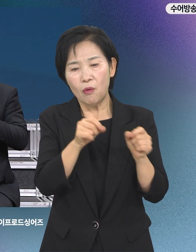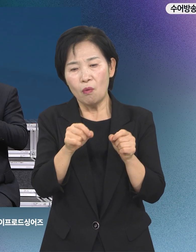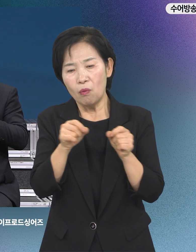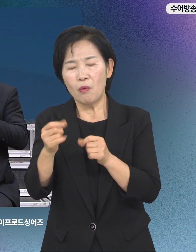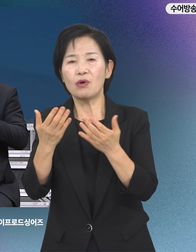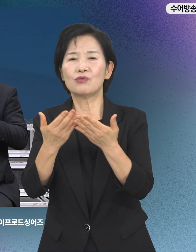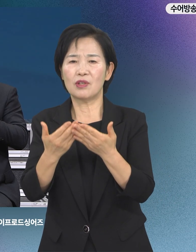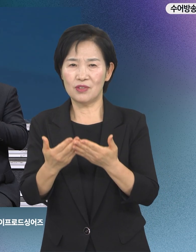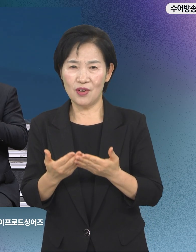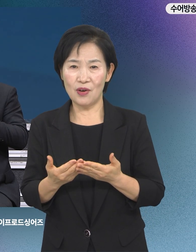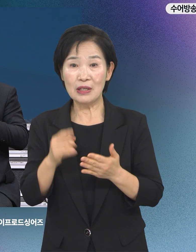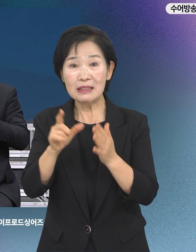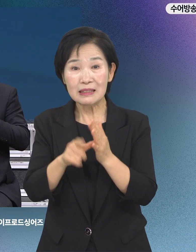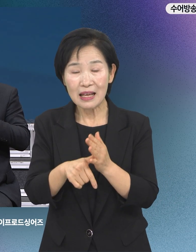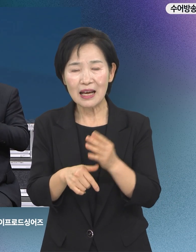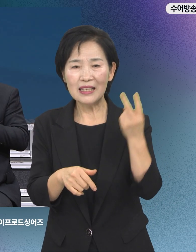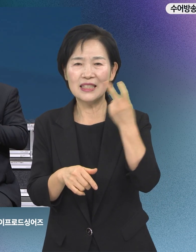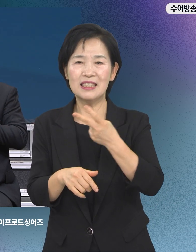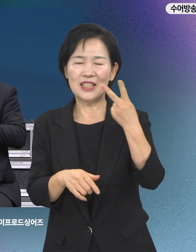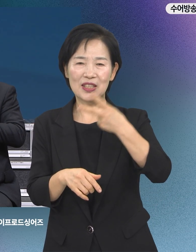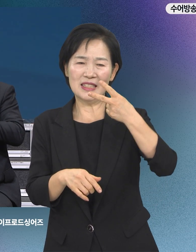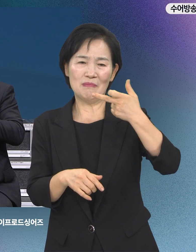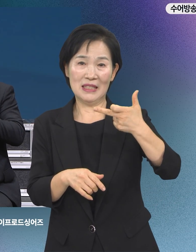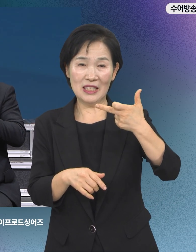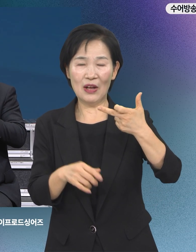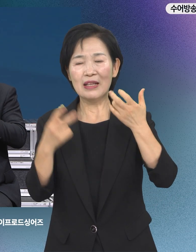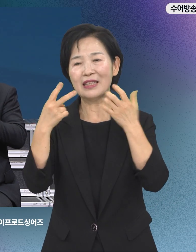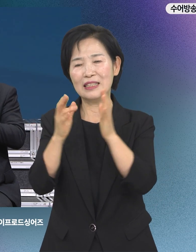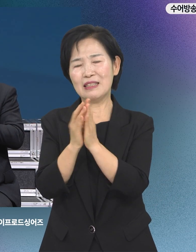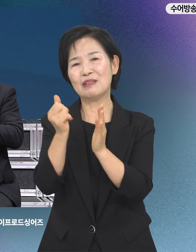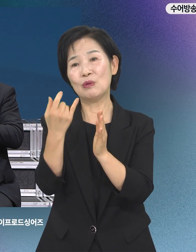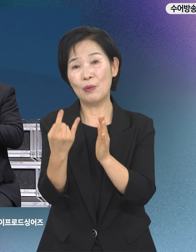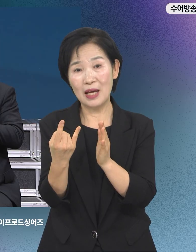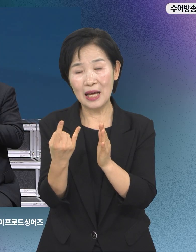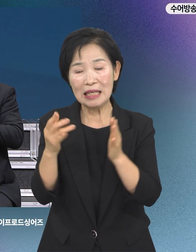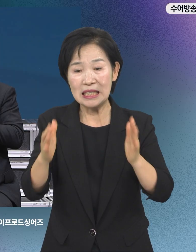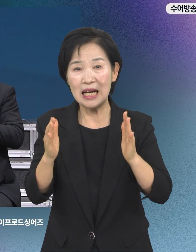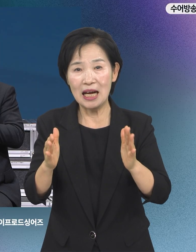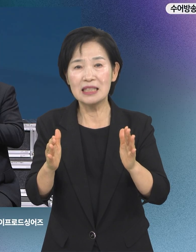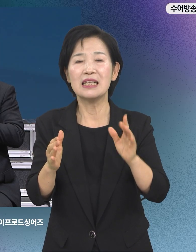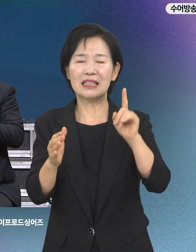그때가 2017년도 다니엘 기도 기간 11월 14일이었습니다.